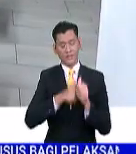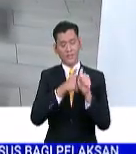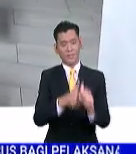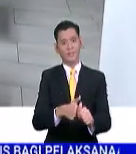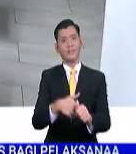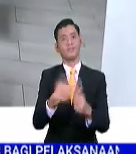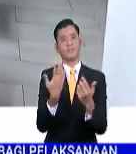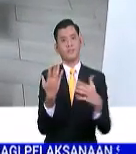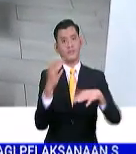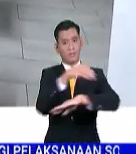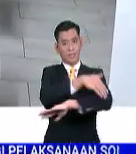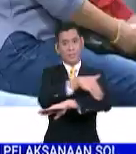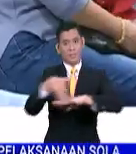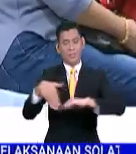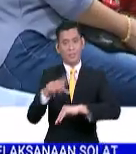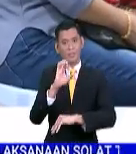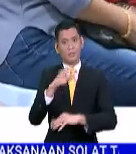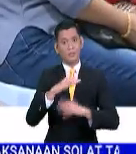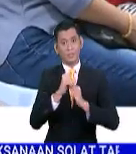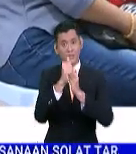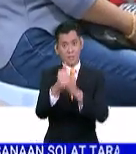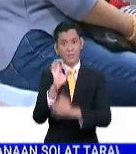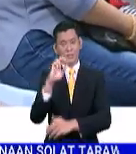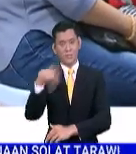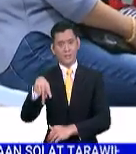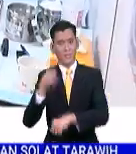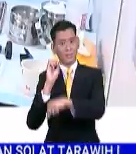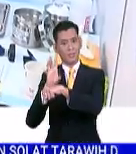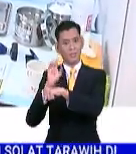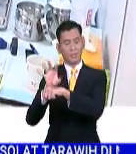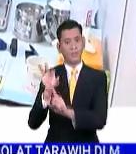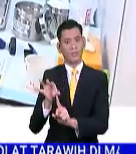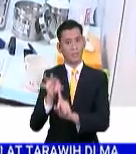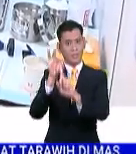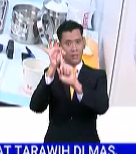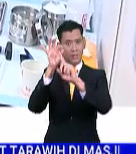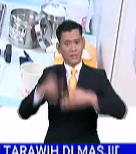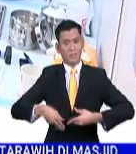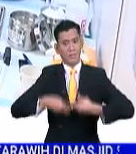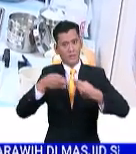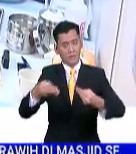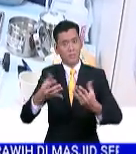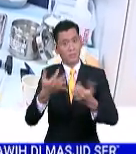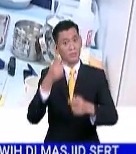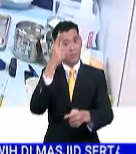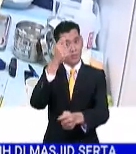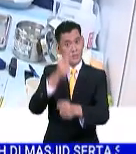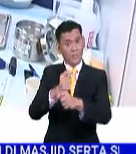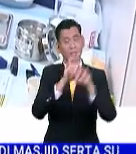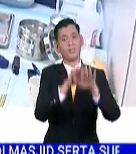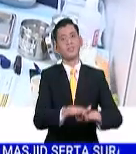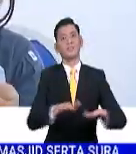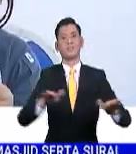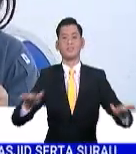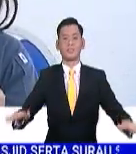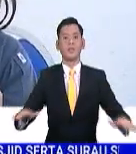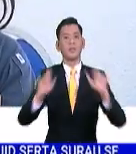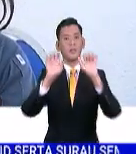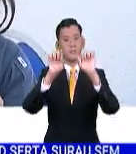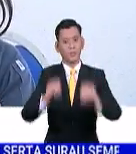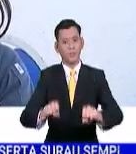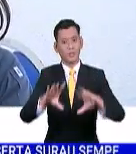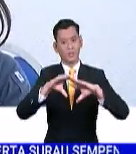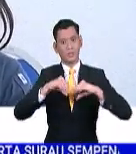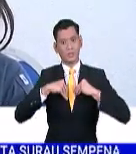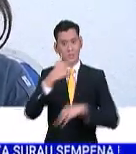ditetapkan. Sesi kaunseling khas disediakan bagi kanak-kanak komorbid dalam menentukan sama ada kanak-kanak tersebut layak